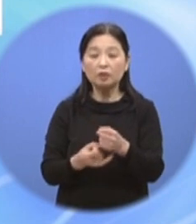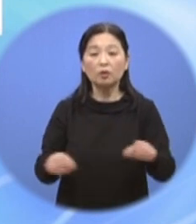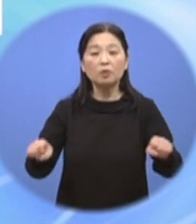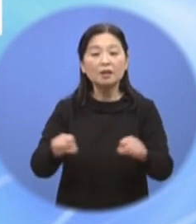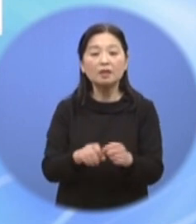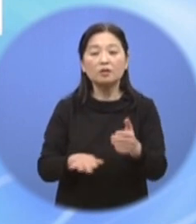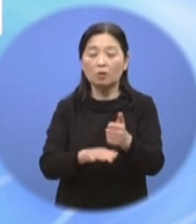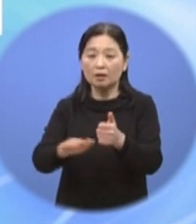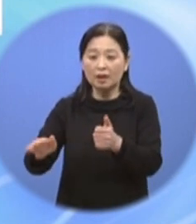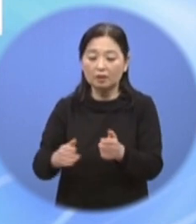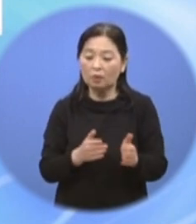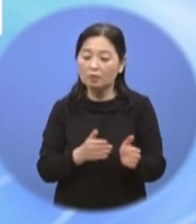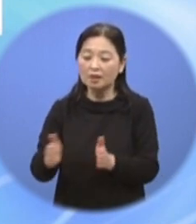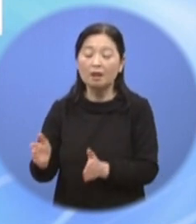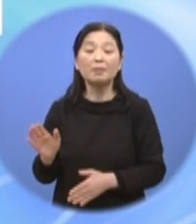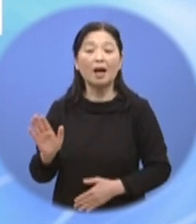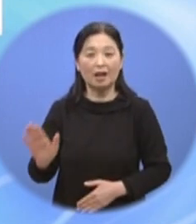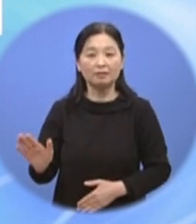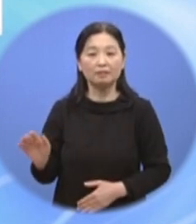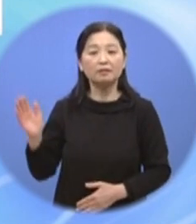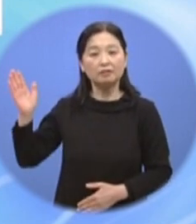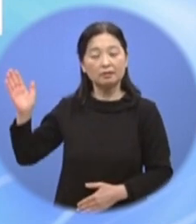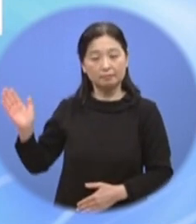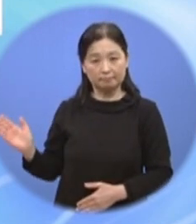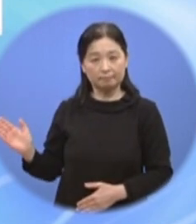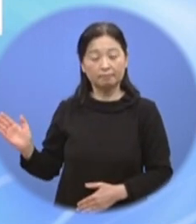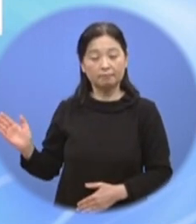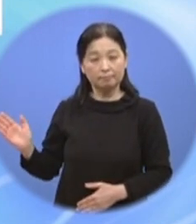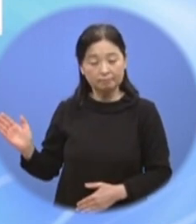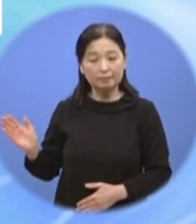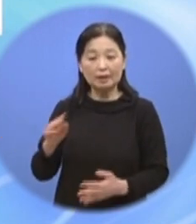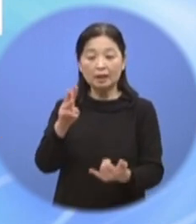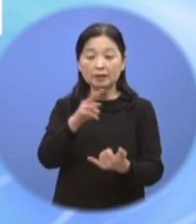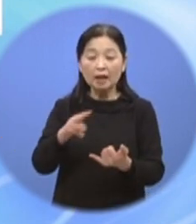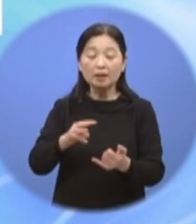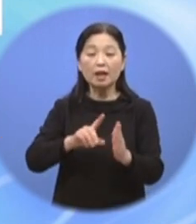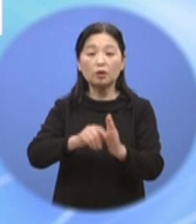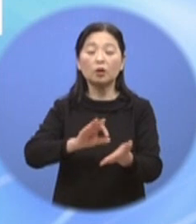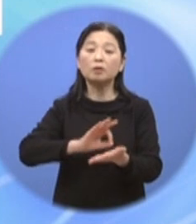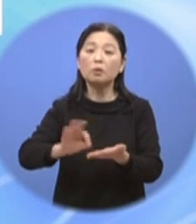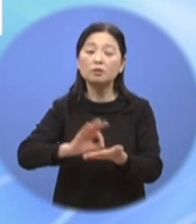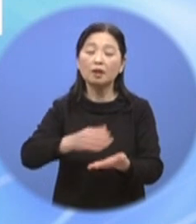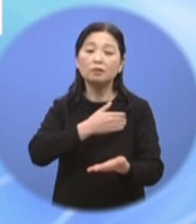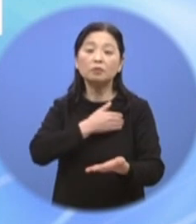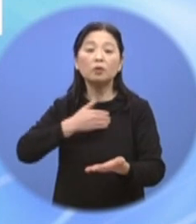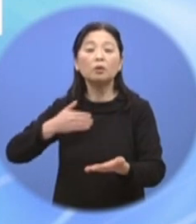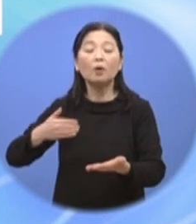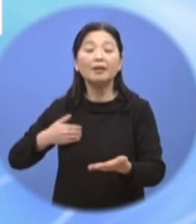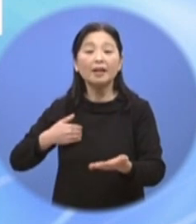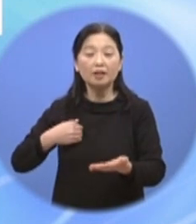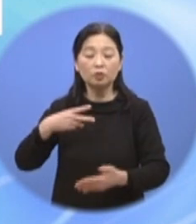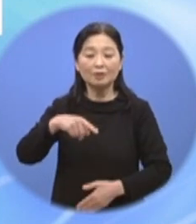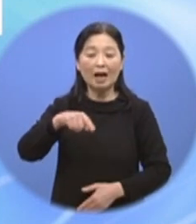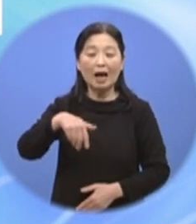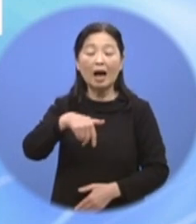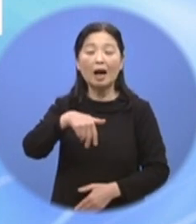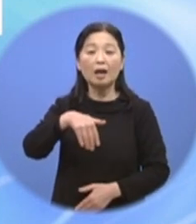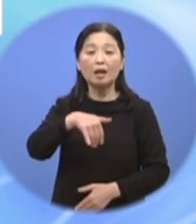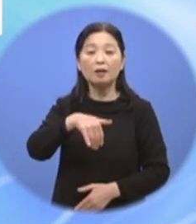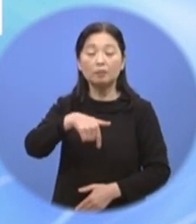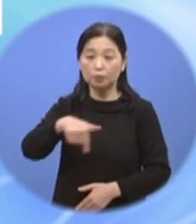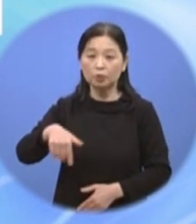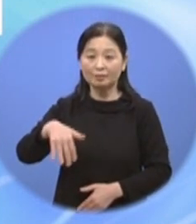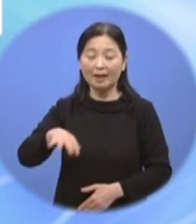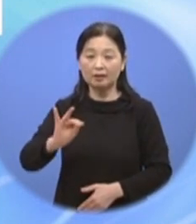たし、それから災害に強いナハブネットというところに進化をしております。さらにです